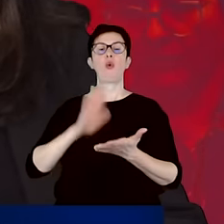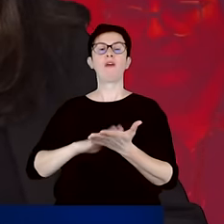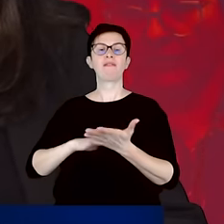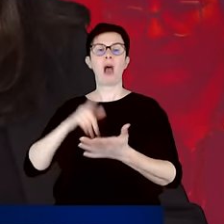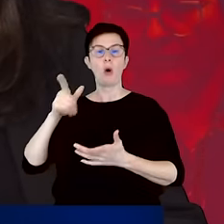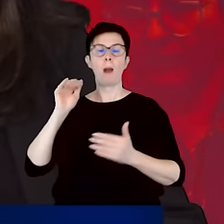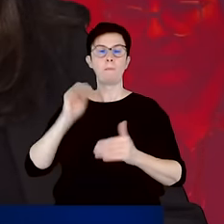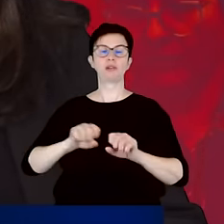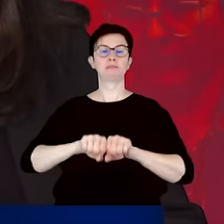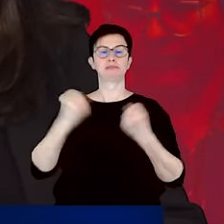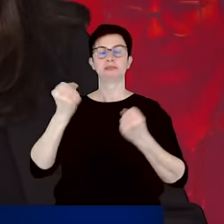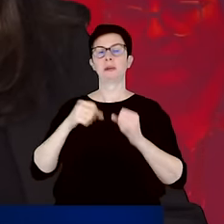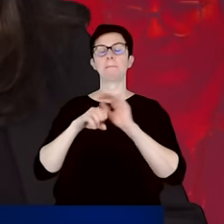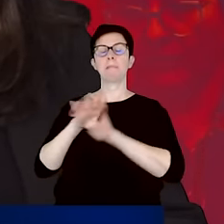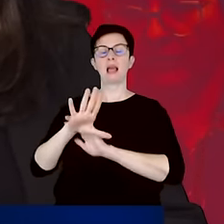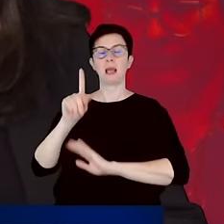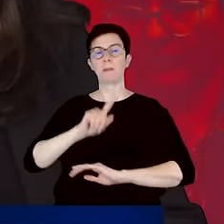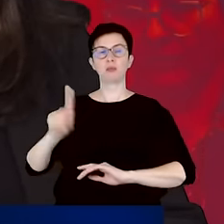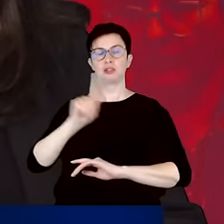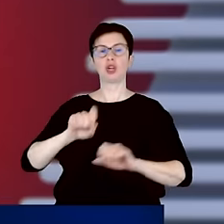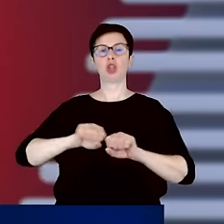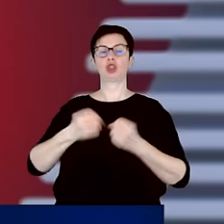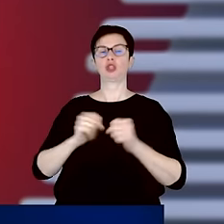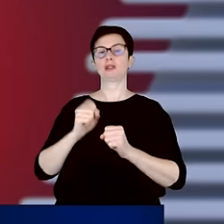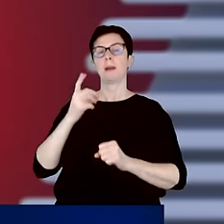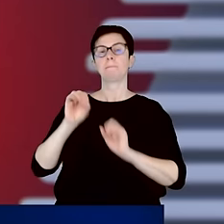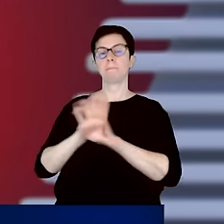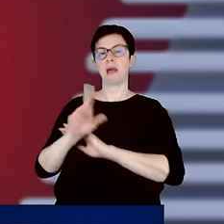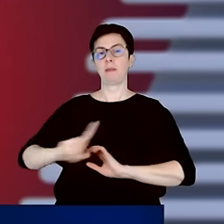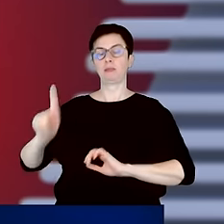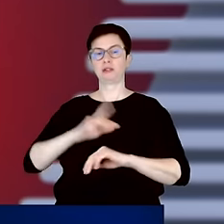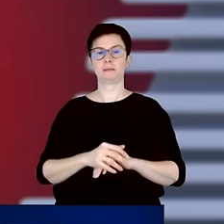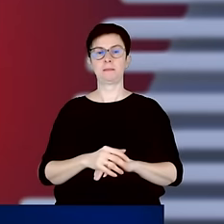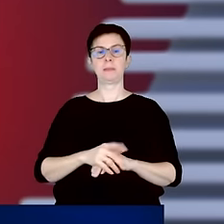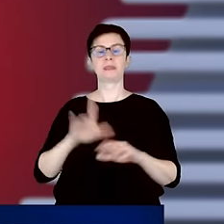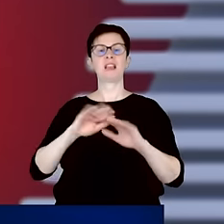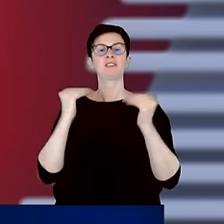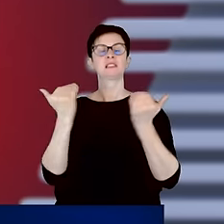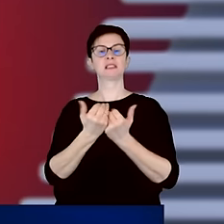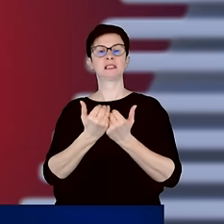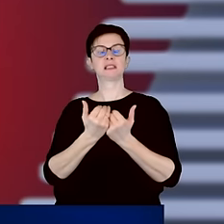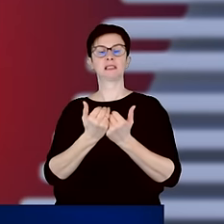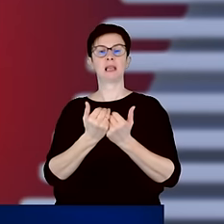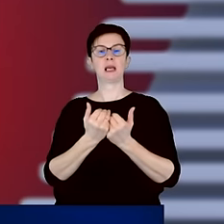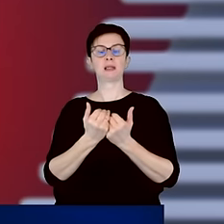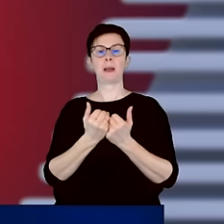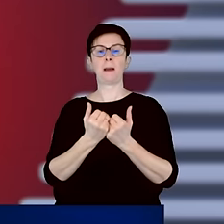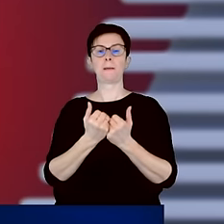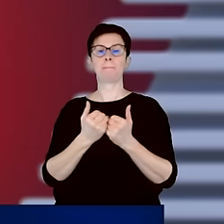media publiczne, niszczyć media pan publiczne. Pan pułkownik mówił, że w wystąpieniu w Sejmie, że działał w stanie wyższej konieczności. Tylko gdzie jest